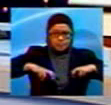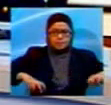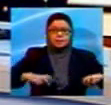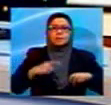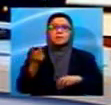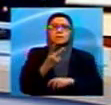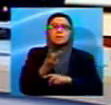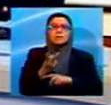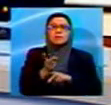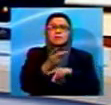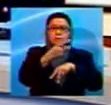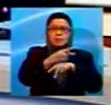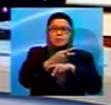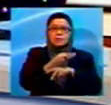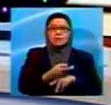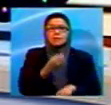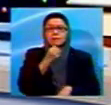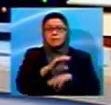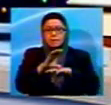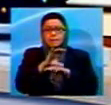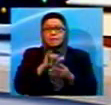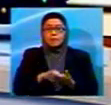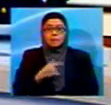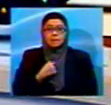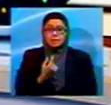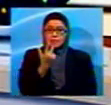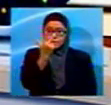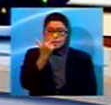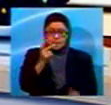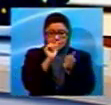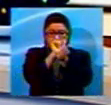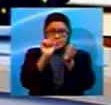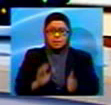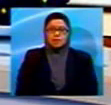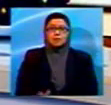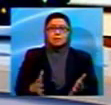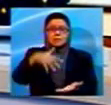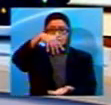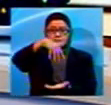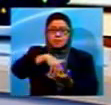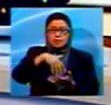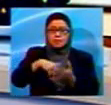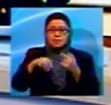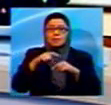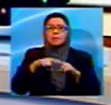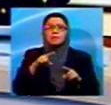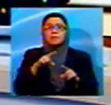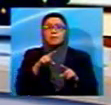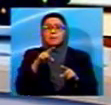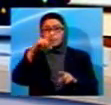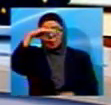berkenaan dalam perkembangan lain tiga banduan penjara reman Johor disahkan dijangkiti meningo kocal